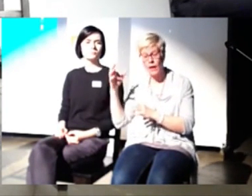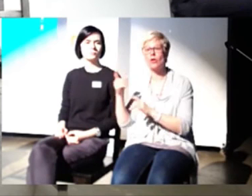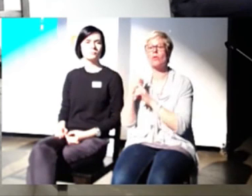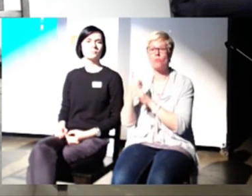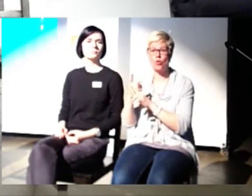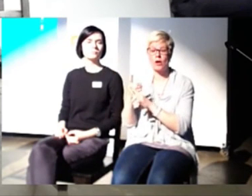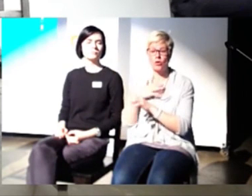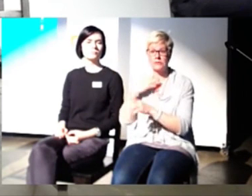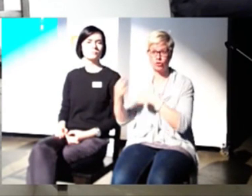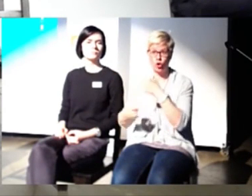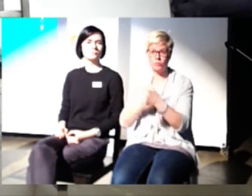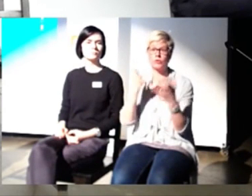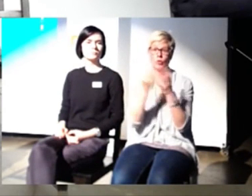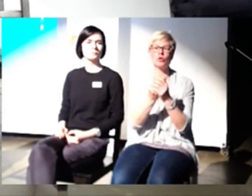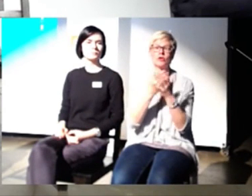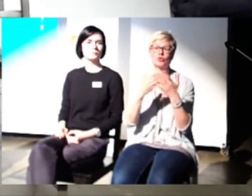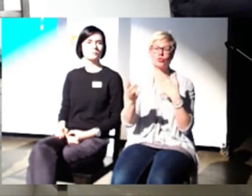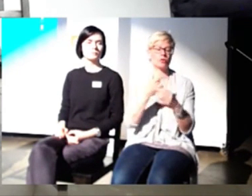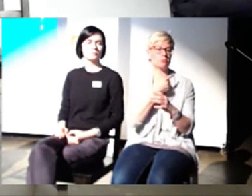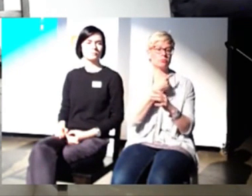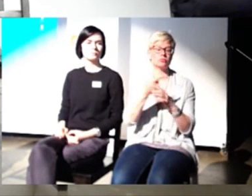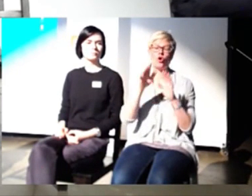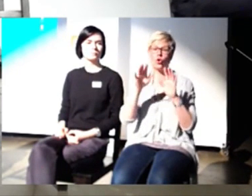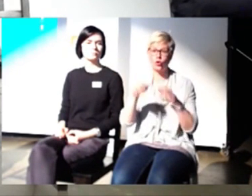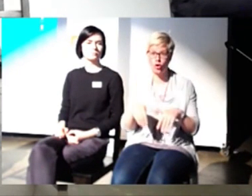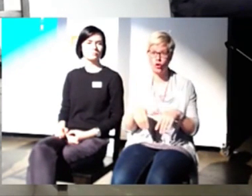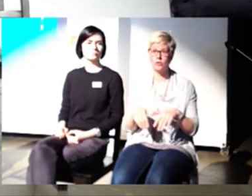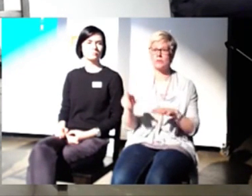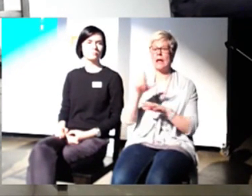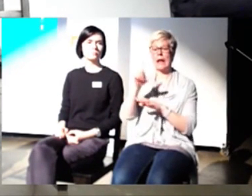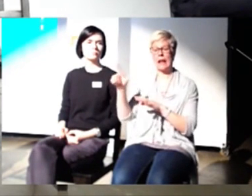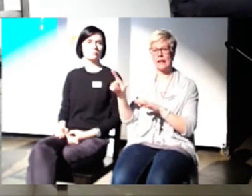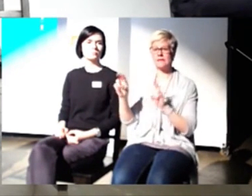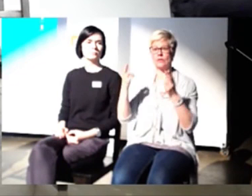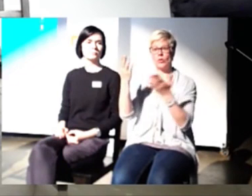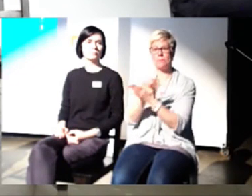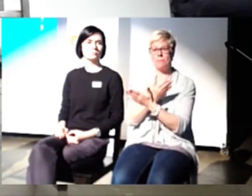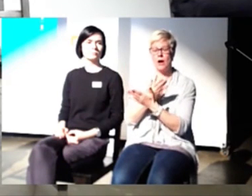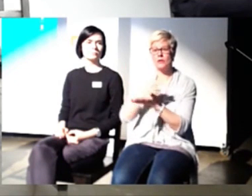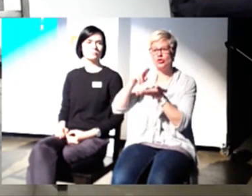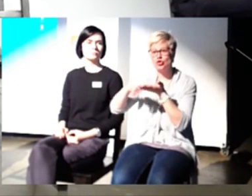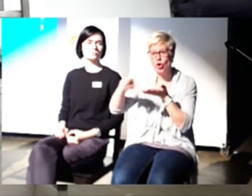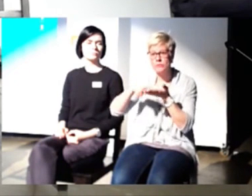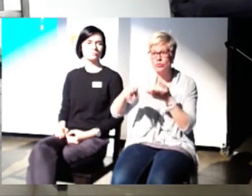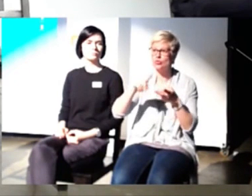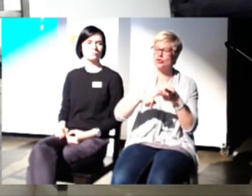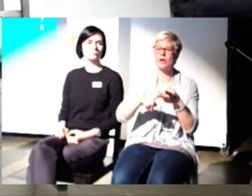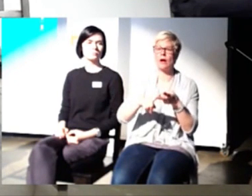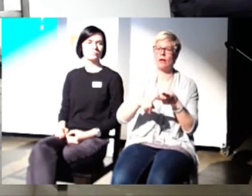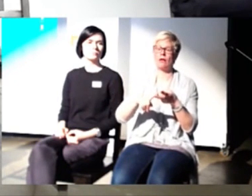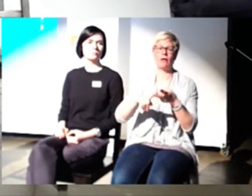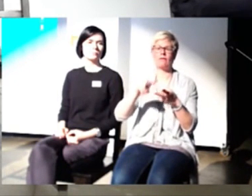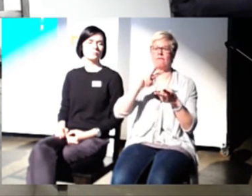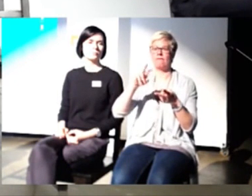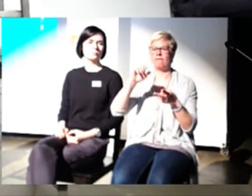toiminnassa ja siis niin kuin Länsi-Uudenmaan toimitus ja Västra Nyland-lehden toimitus, ja että